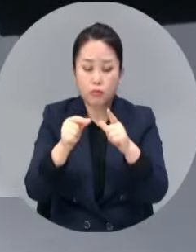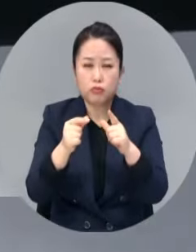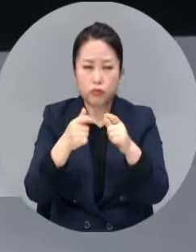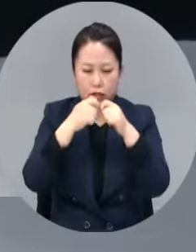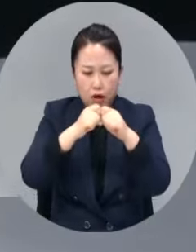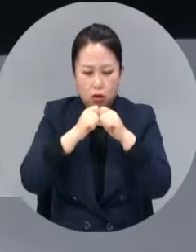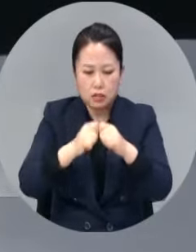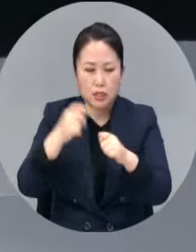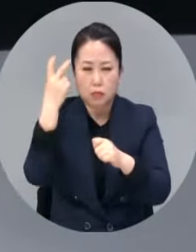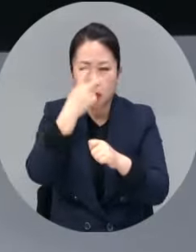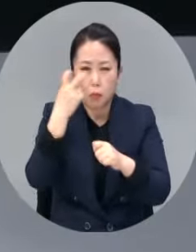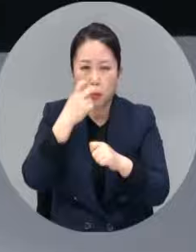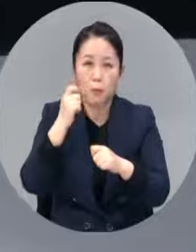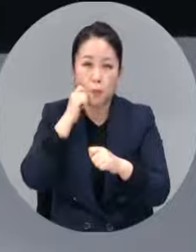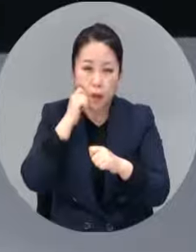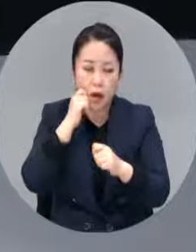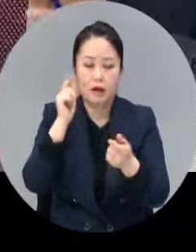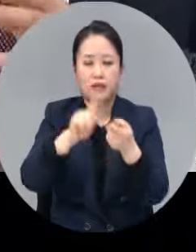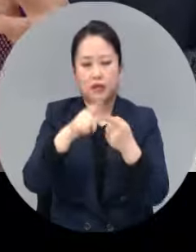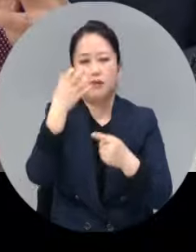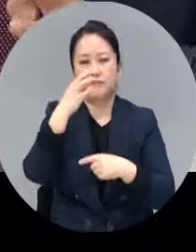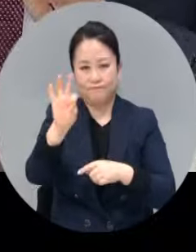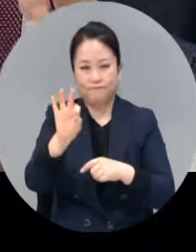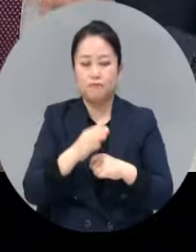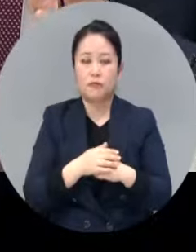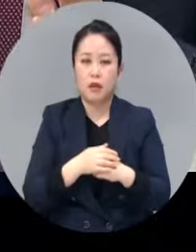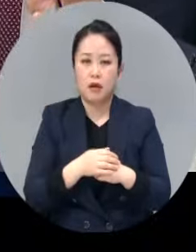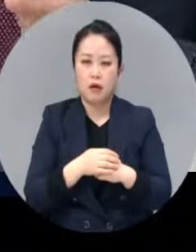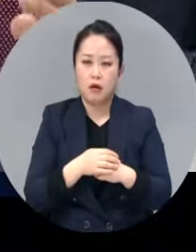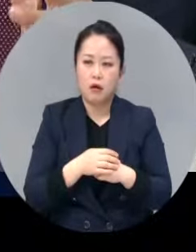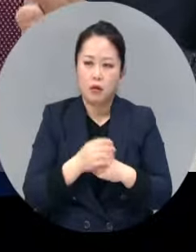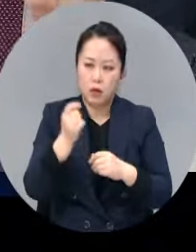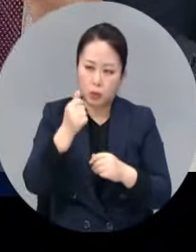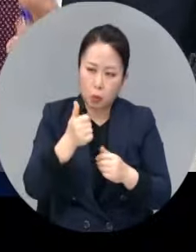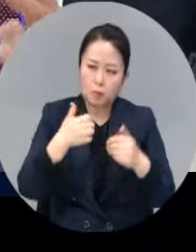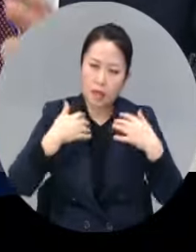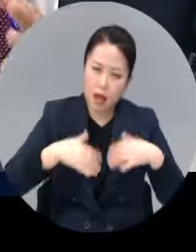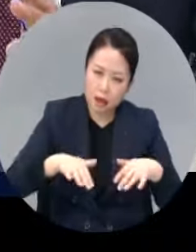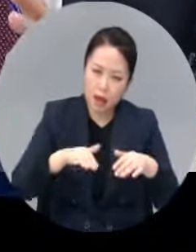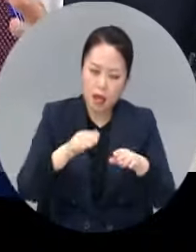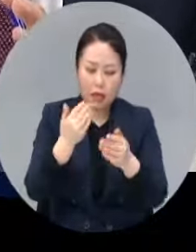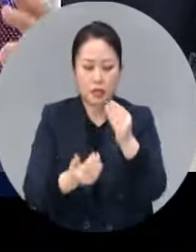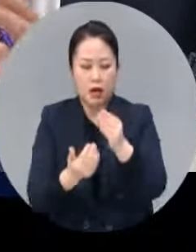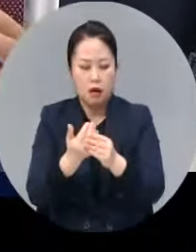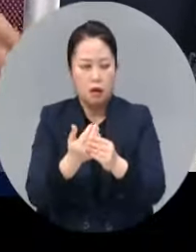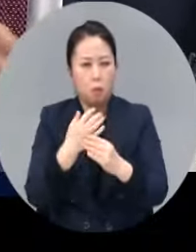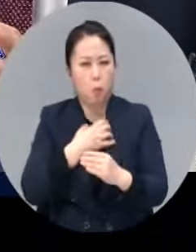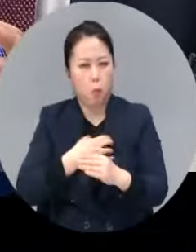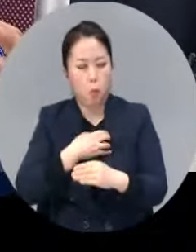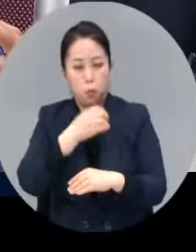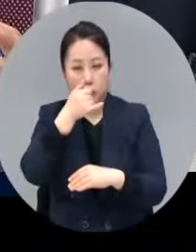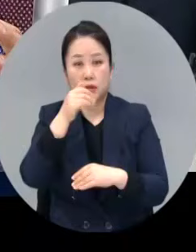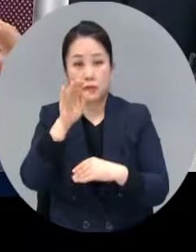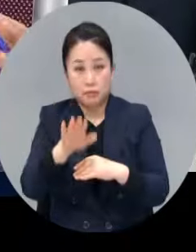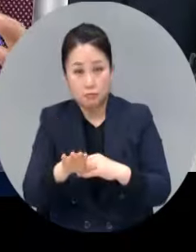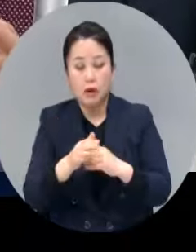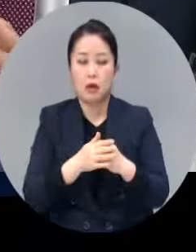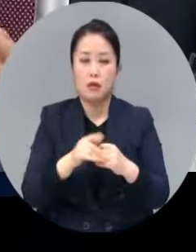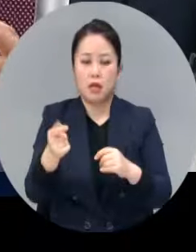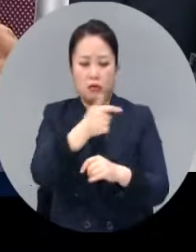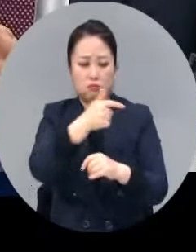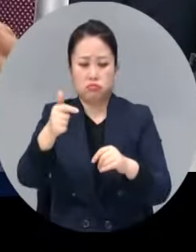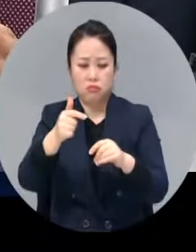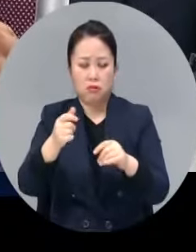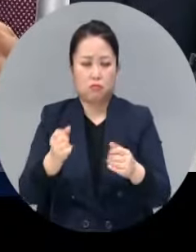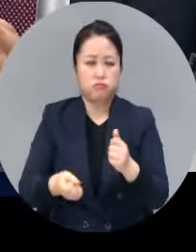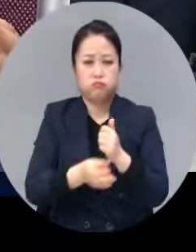정밀하지 못했다고 인정했습니다. 아주 소프트하게 발생된 우려는 있었는데 크게 어떤 그런